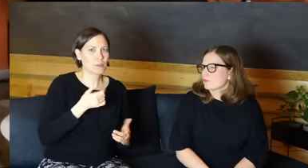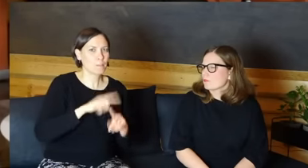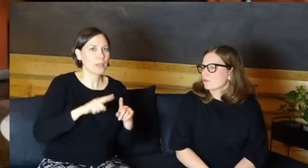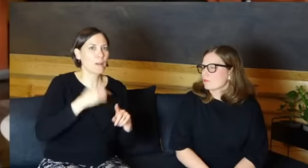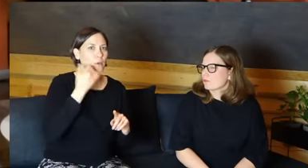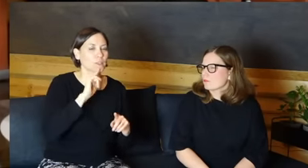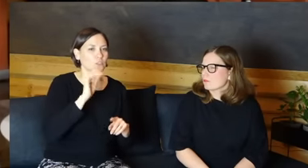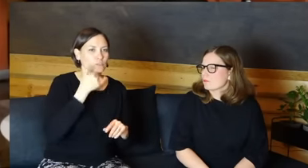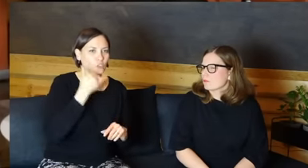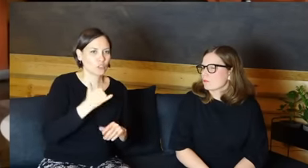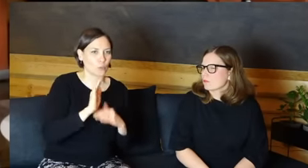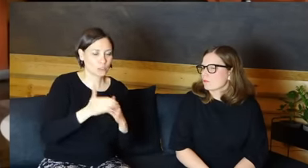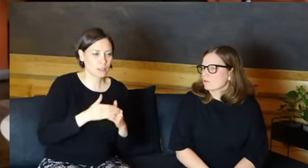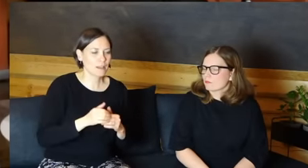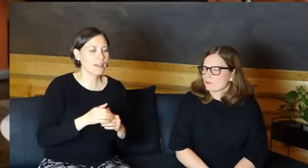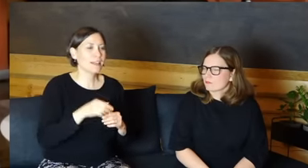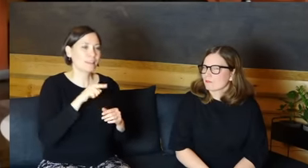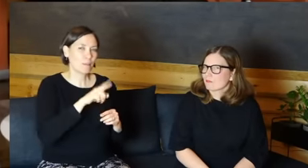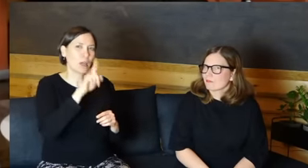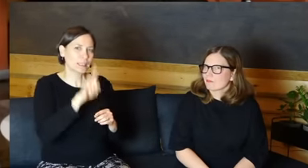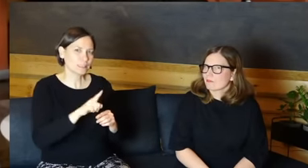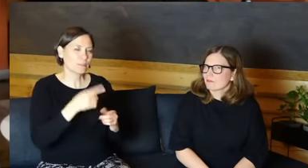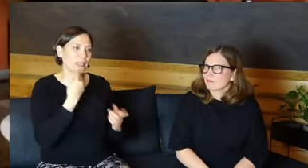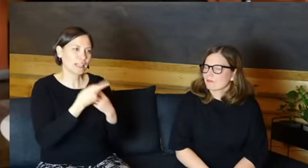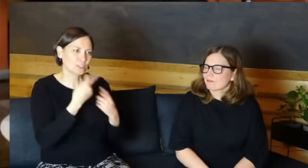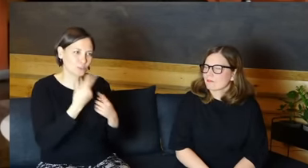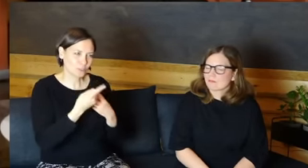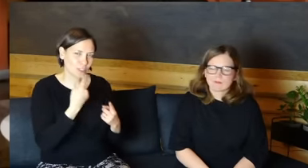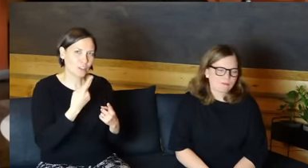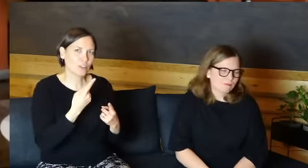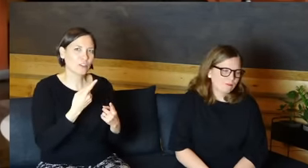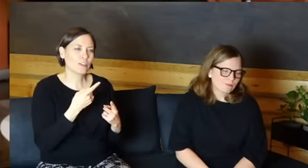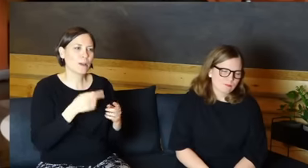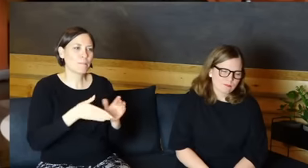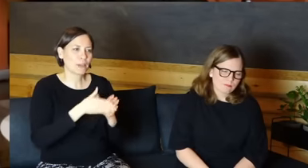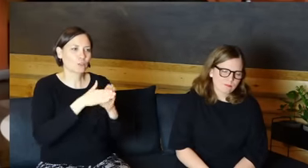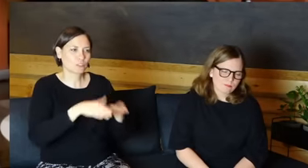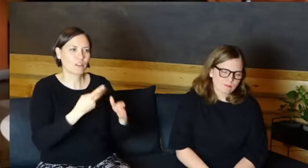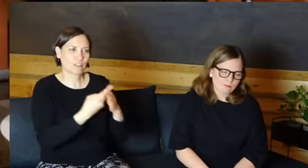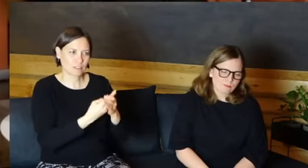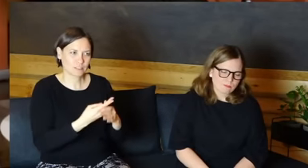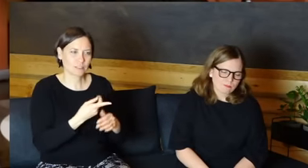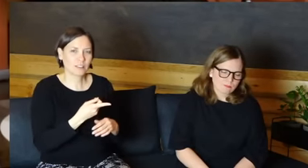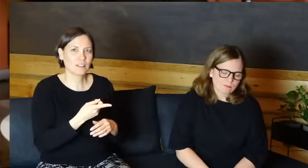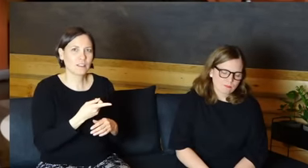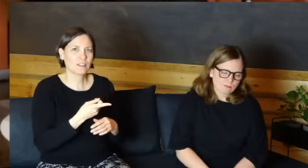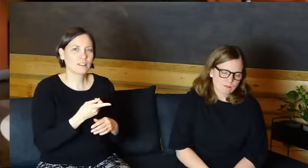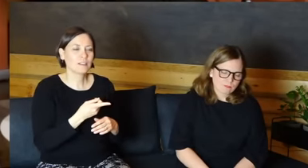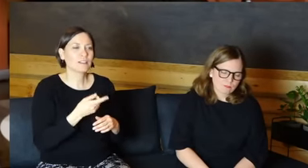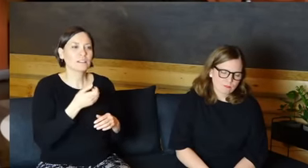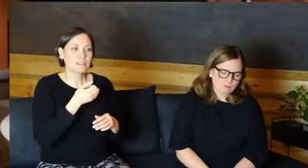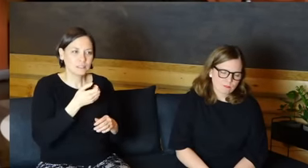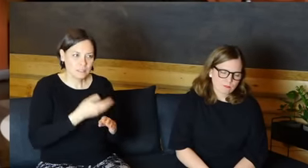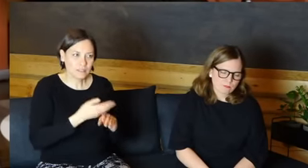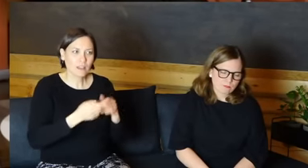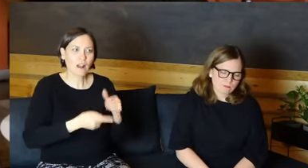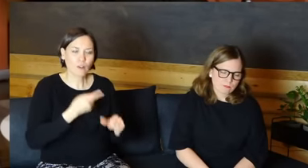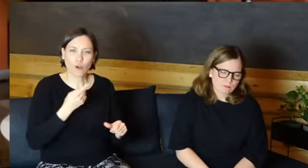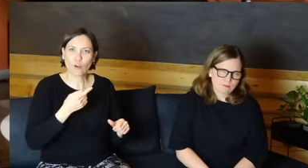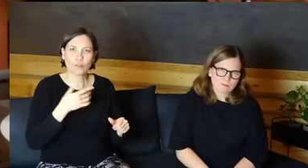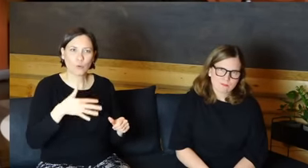keskustelu tuota, niin aiheesta perustava ja perustava elementti. Tuota, siitähän alkoi semmoinen huikea tarina sitten tuota,